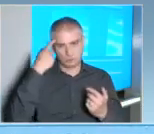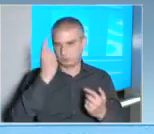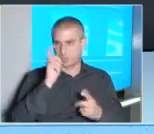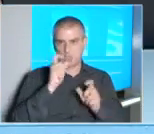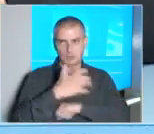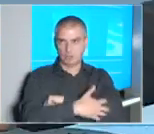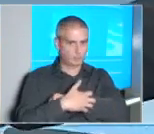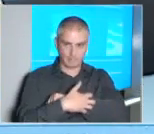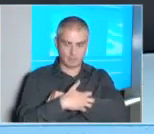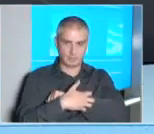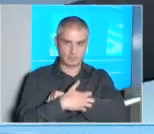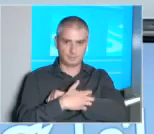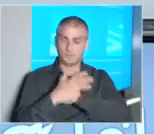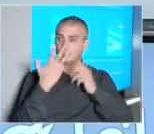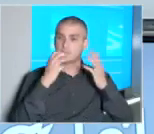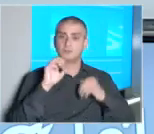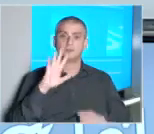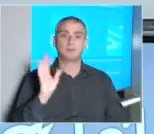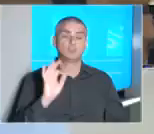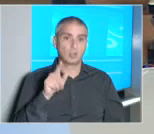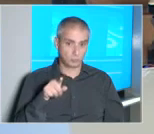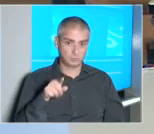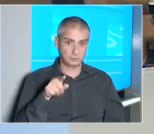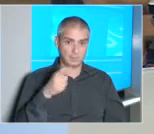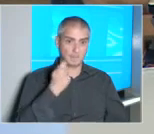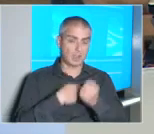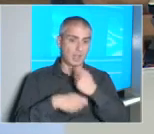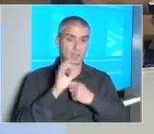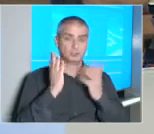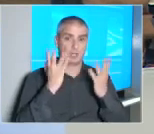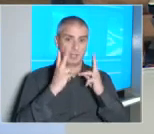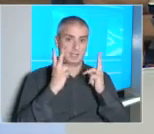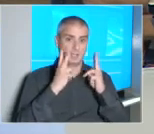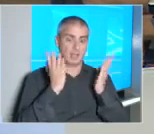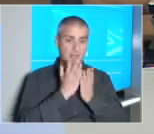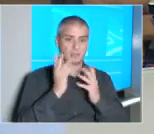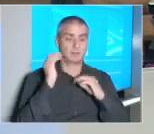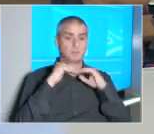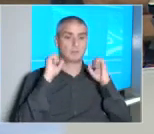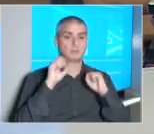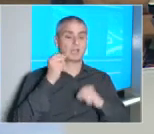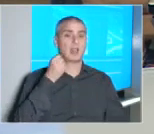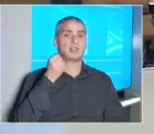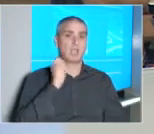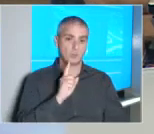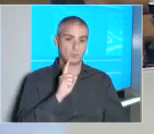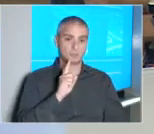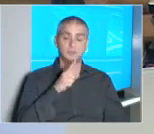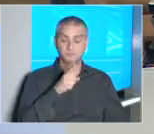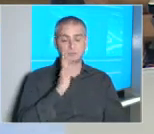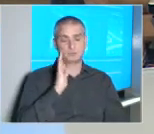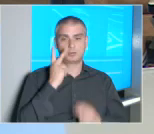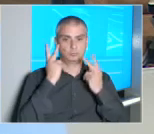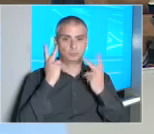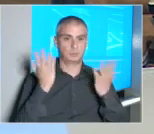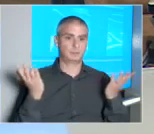לא אנשים עניים. וש95% מהכלכלה של העיר אילת מושתתת על תיירות. כן. וזה מאוד